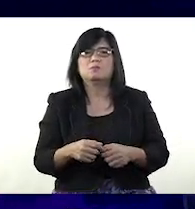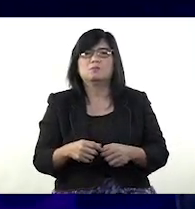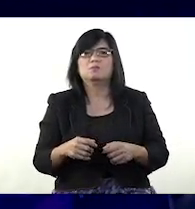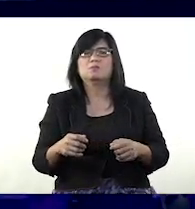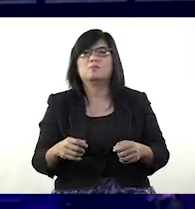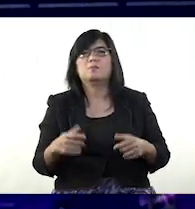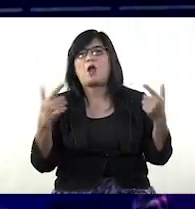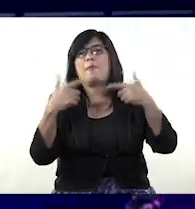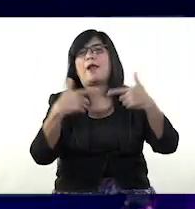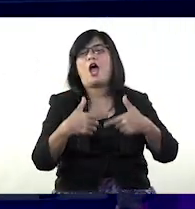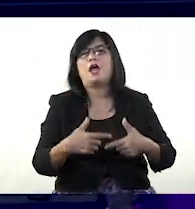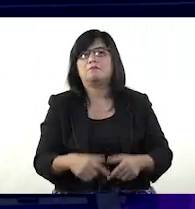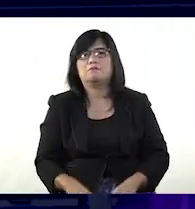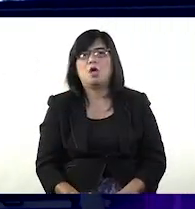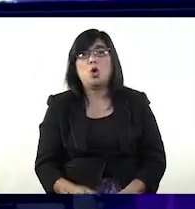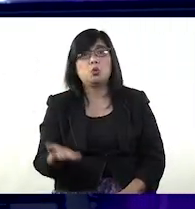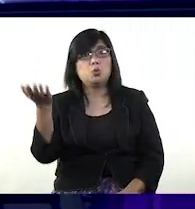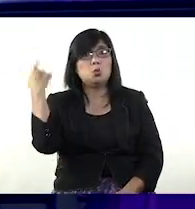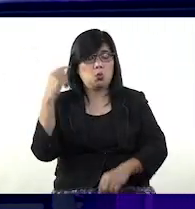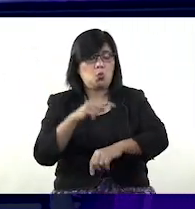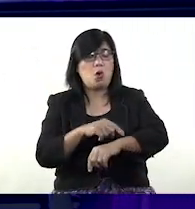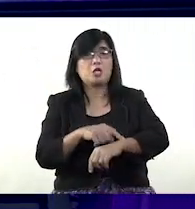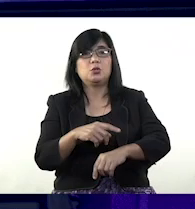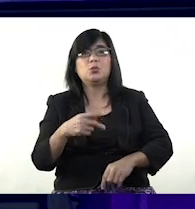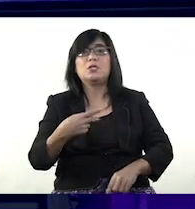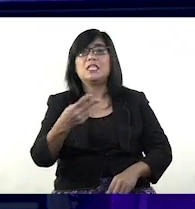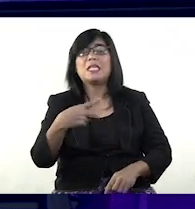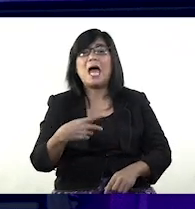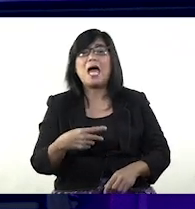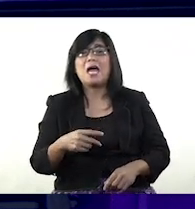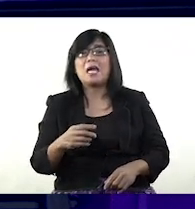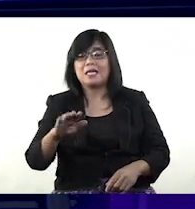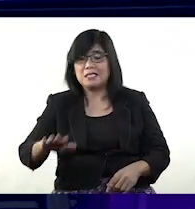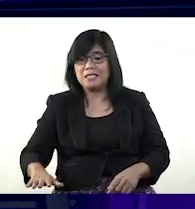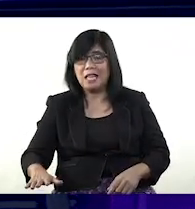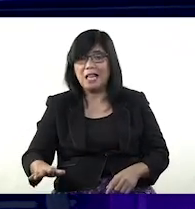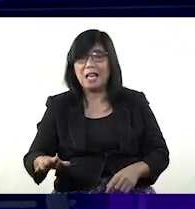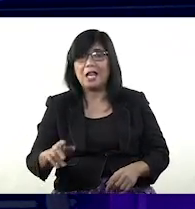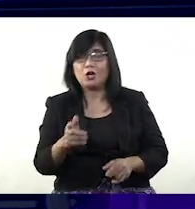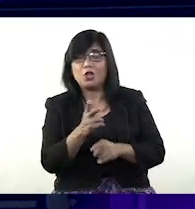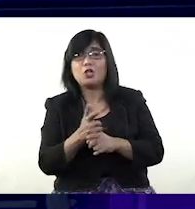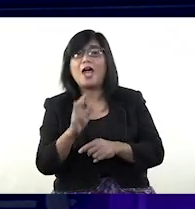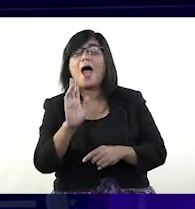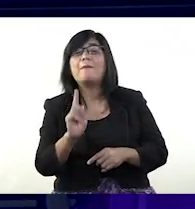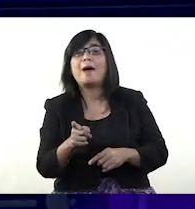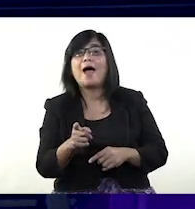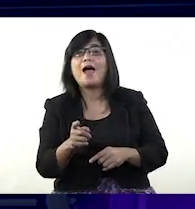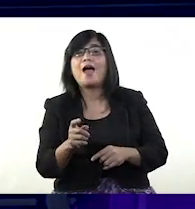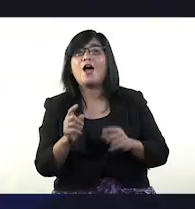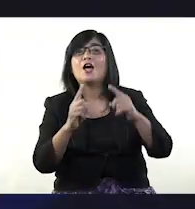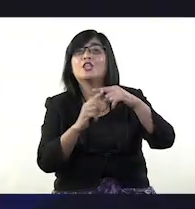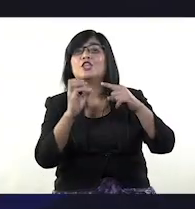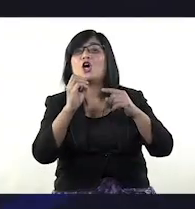Hai coba waktu kita kecil dulu Hai nontonnya patoman Jerry Woody Woodpecker hahaha